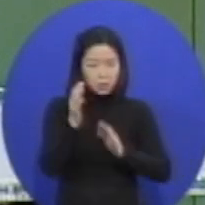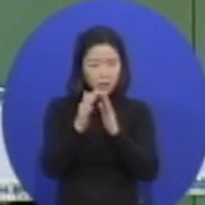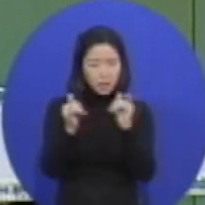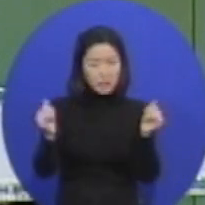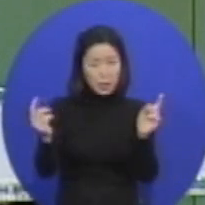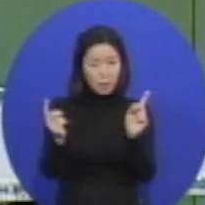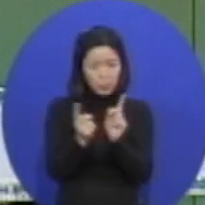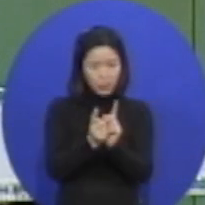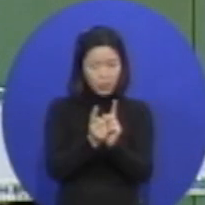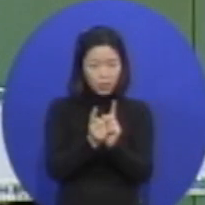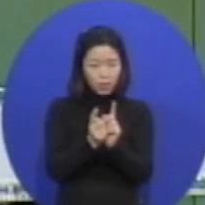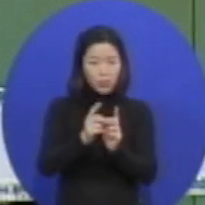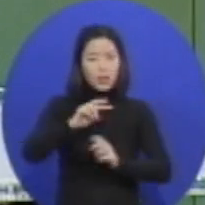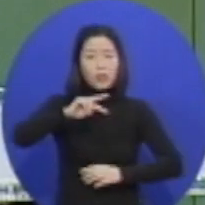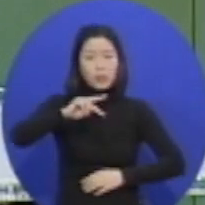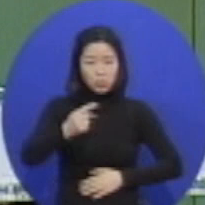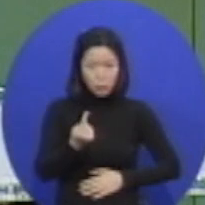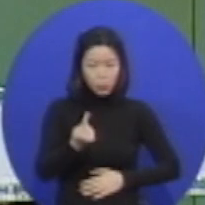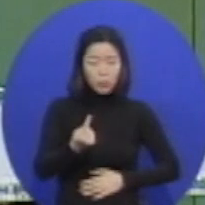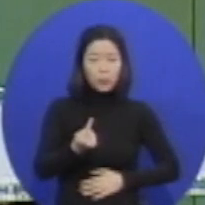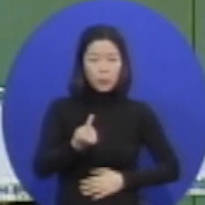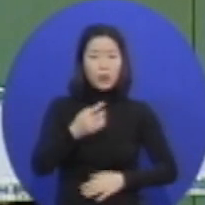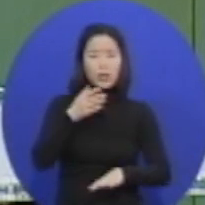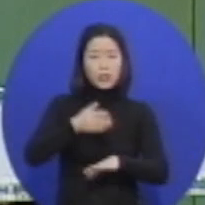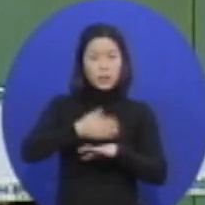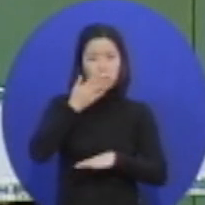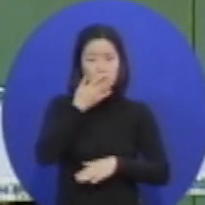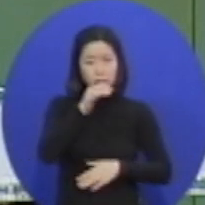그러면 그래도 감사할 수 있을까요